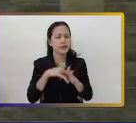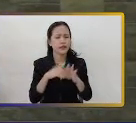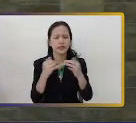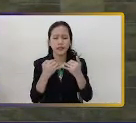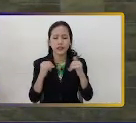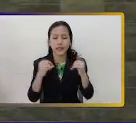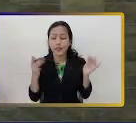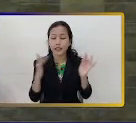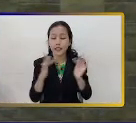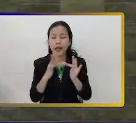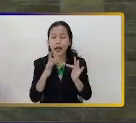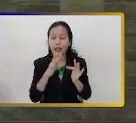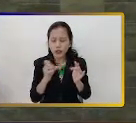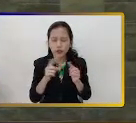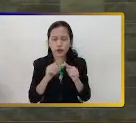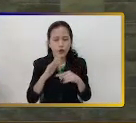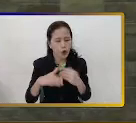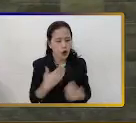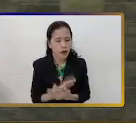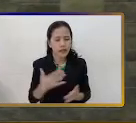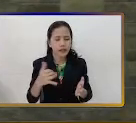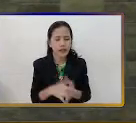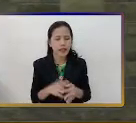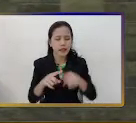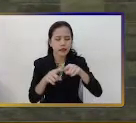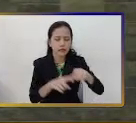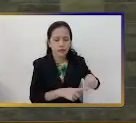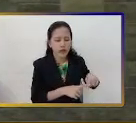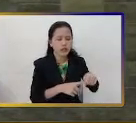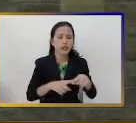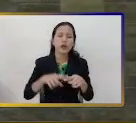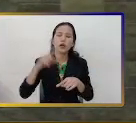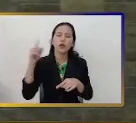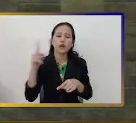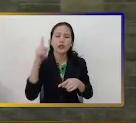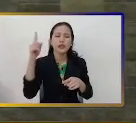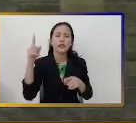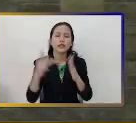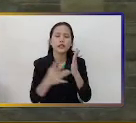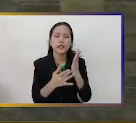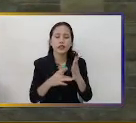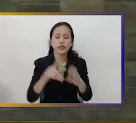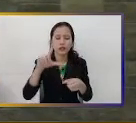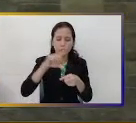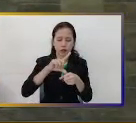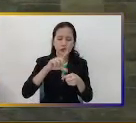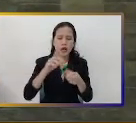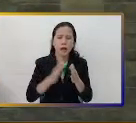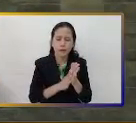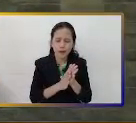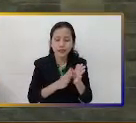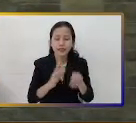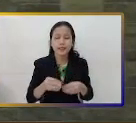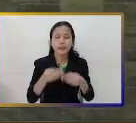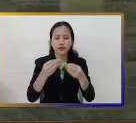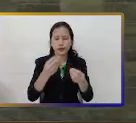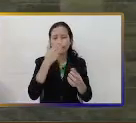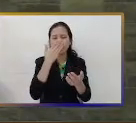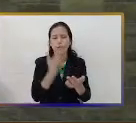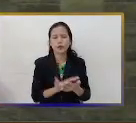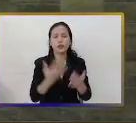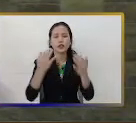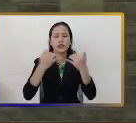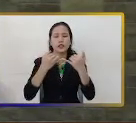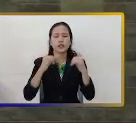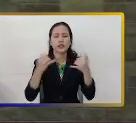good signal. Alam niyo naman, Panginoon, na ang panahon po ngayon ay hindi po maganda. So please, give us a good signal,